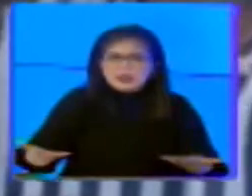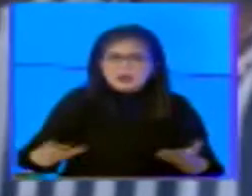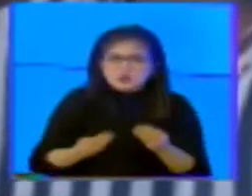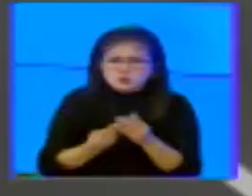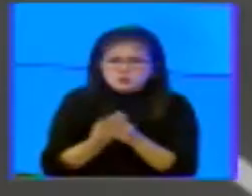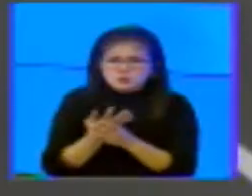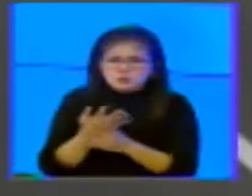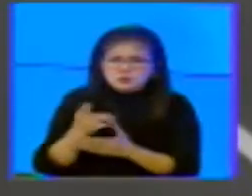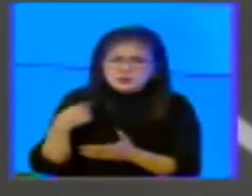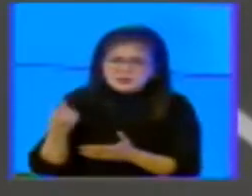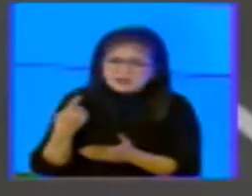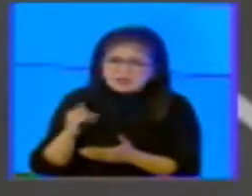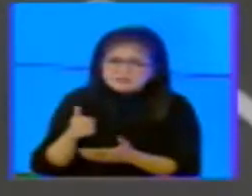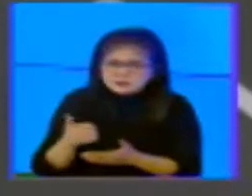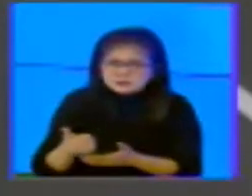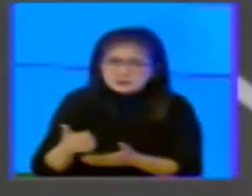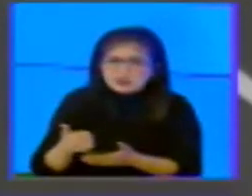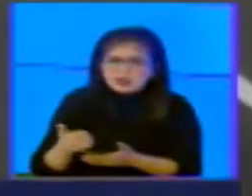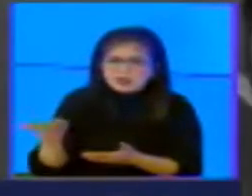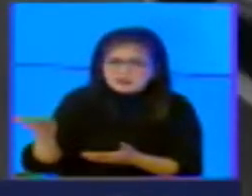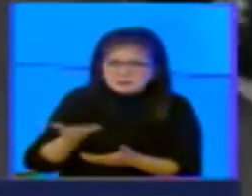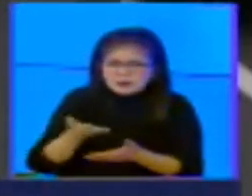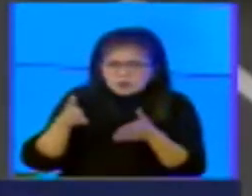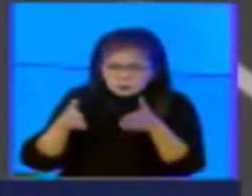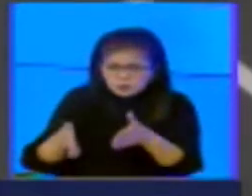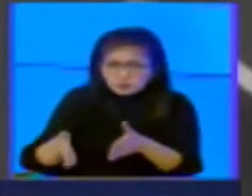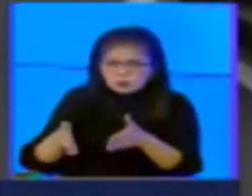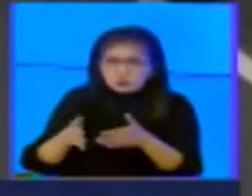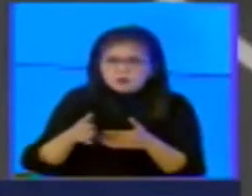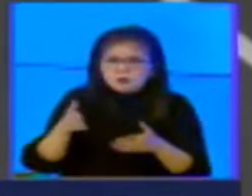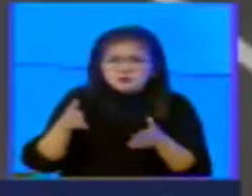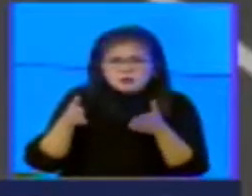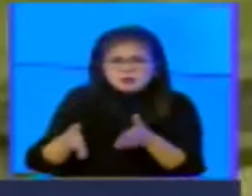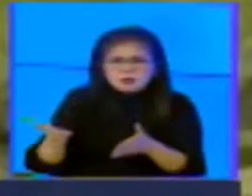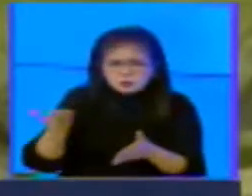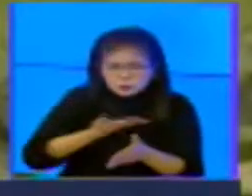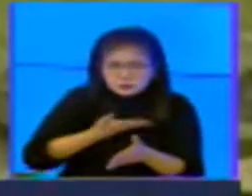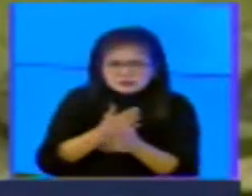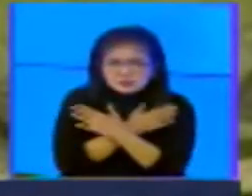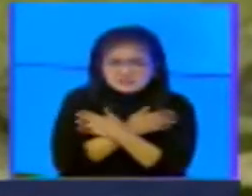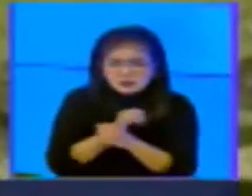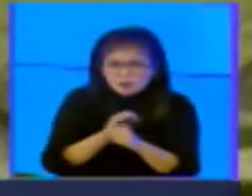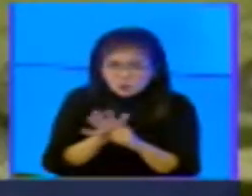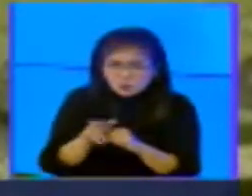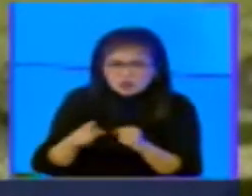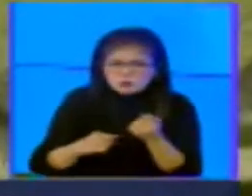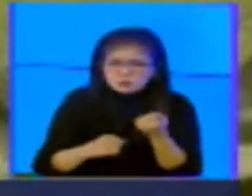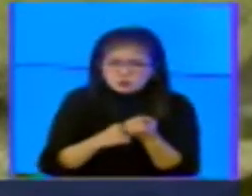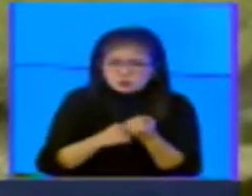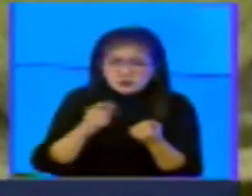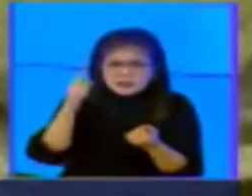jenazah korban. Keputusan Desa Banjarsari menerima pemakaman jenazah COVID-19 juga mendapatkan dukungan dari pihak pengawas